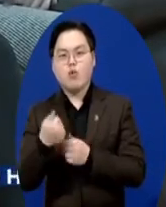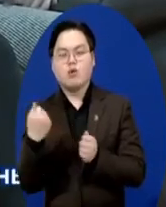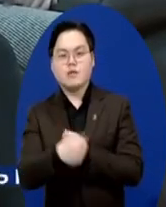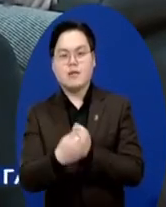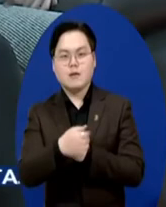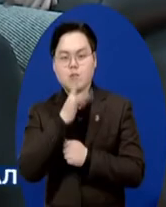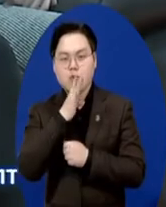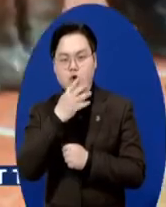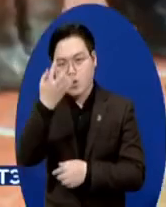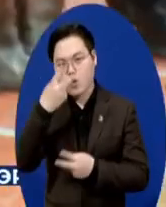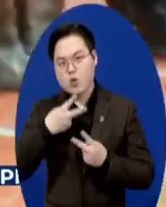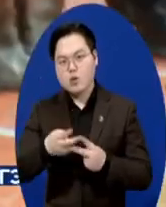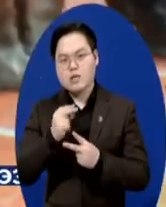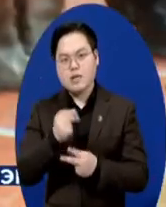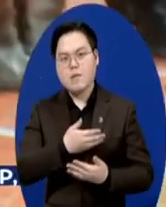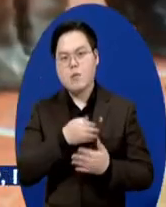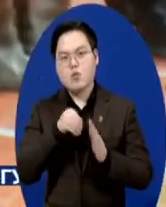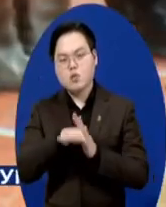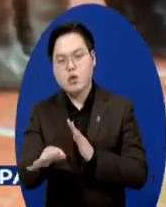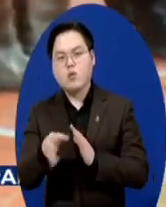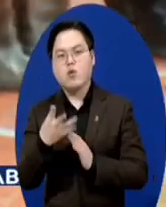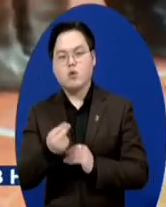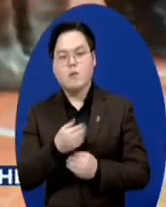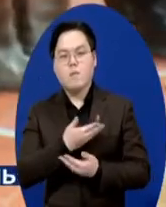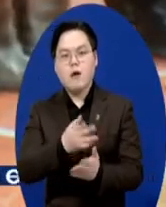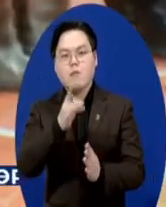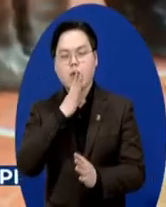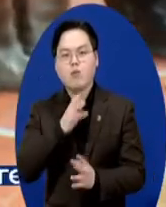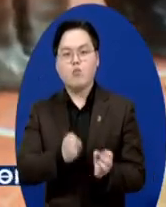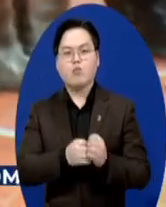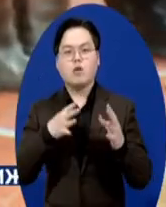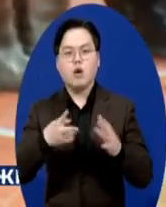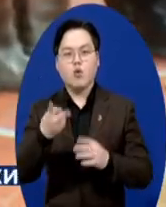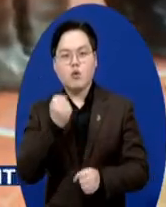хийх юм байна. Төрийн үйлчилгээг чанартай хүртээмжтэй хүргэхэд